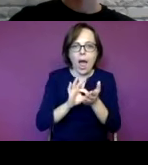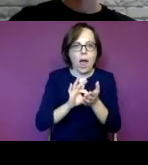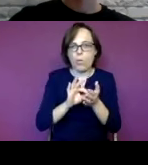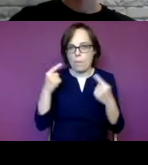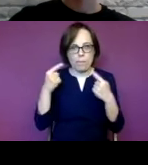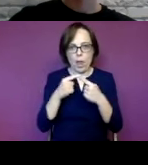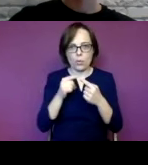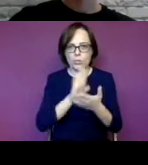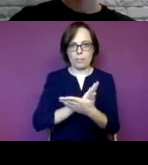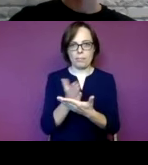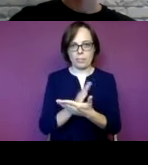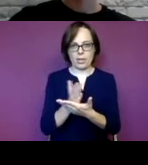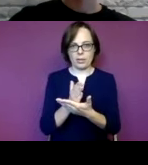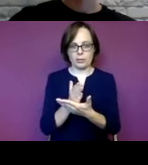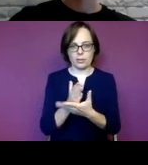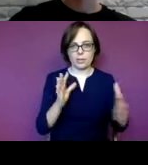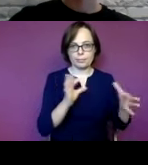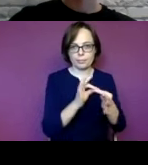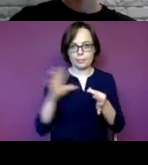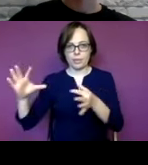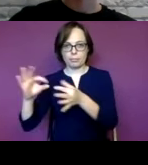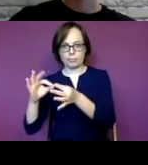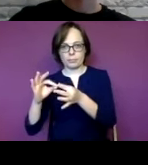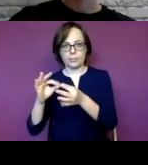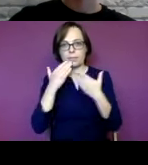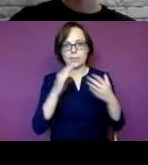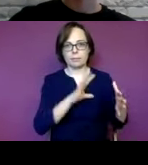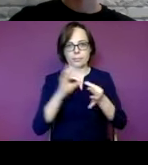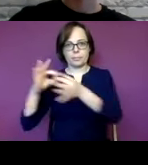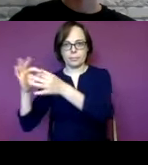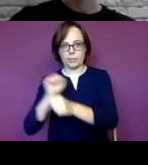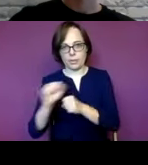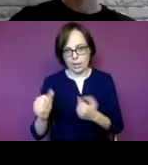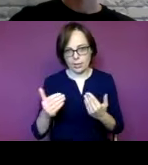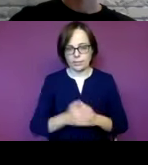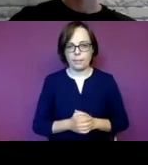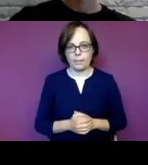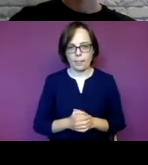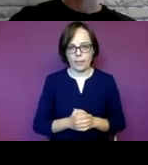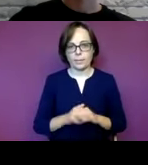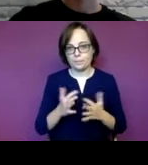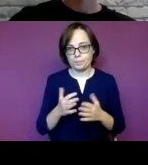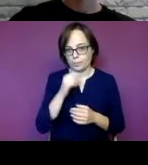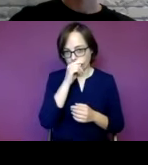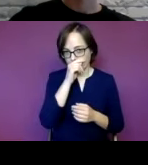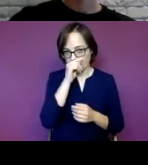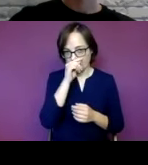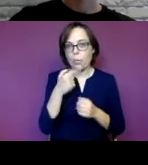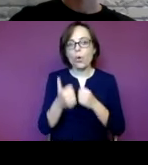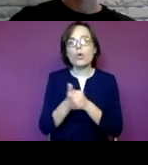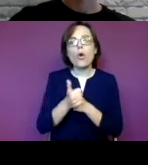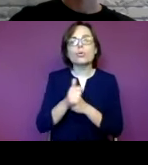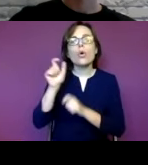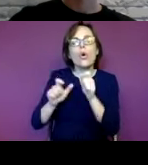wrażenie, wciąż niewielka grupa tych, którzy rzucają wszystko i jadą na wieś. Tak?